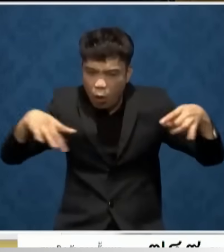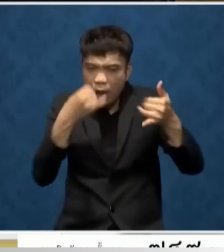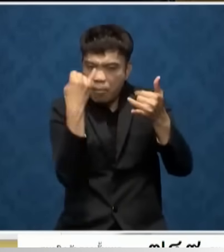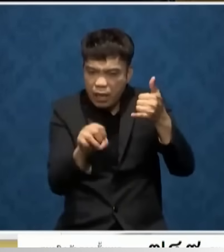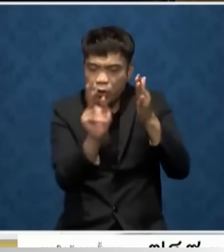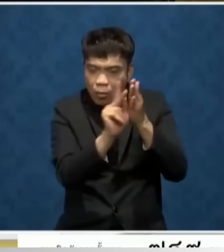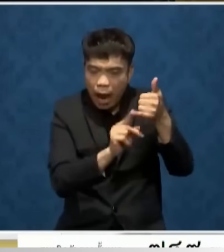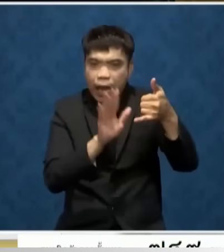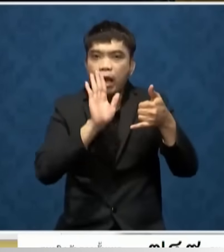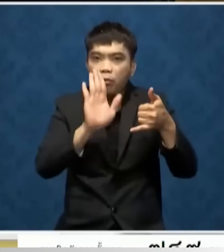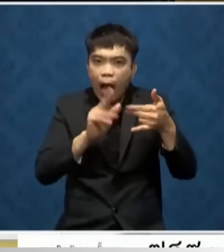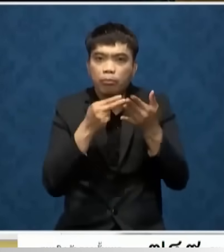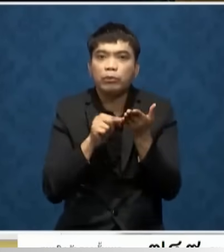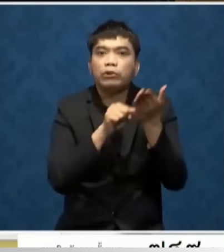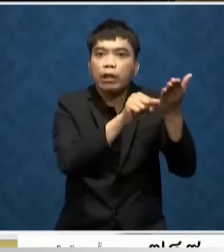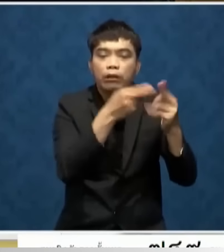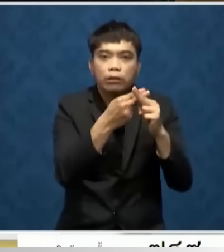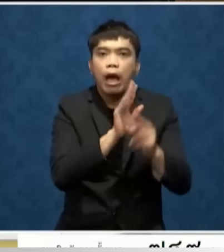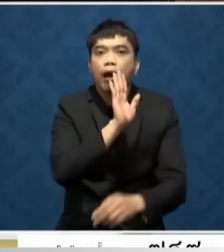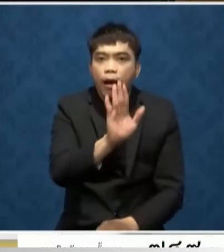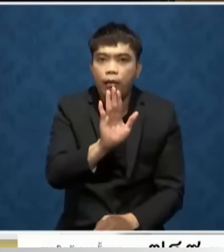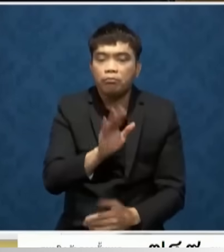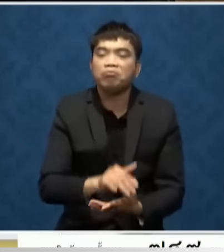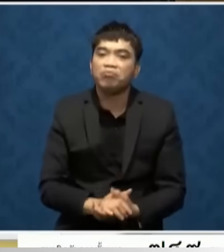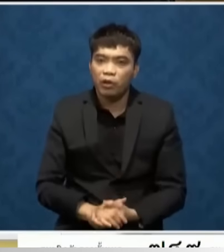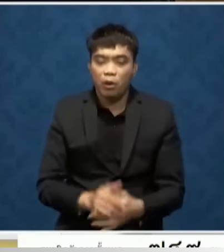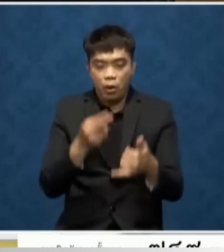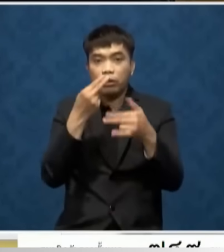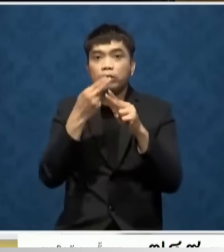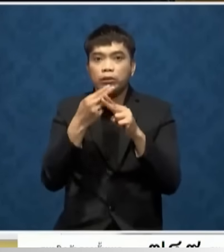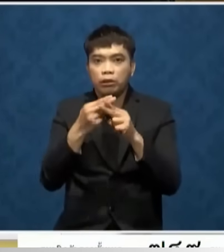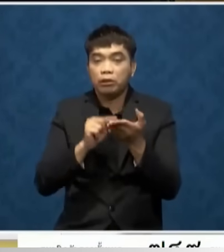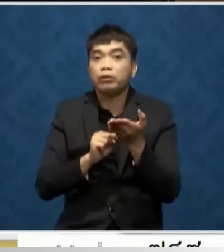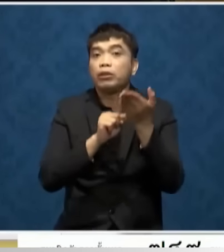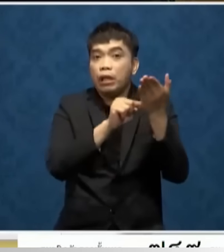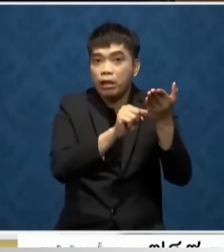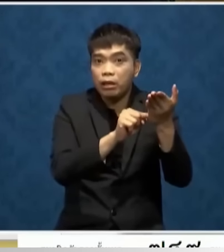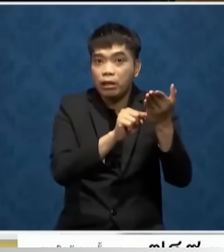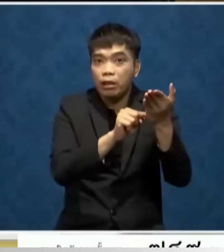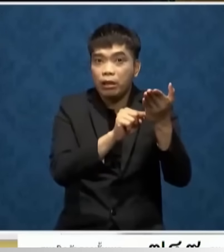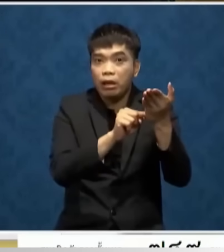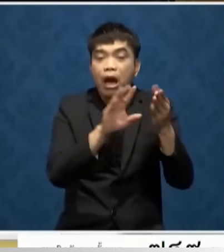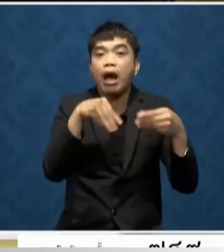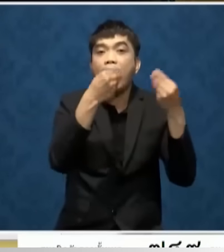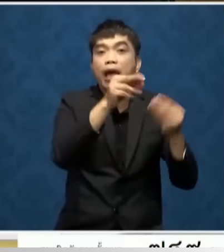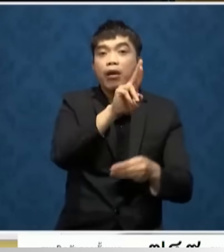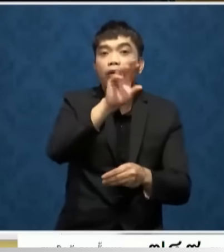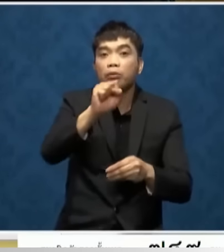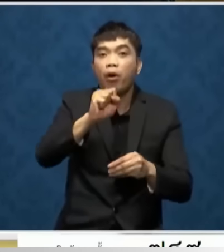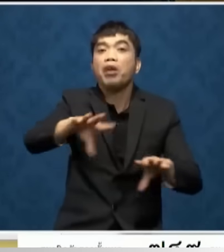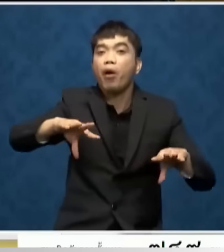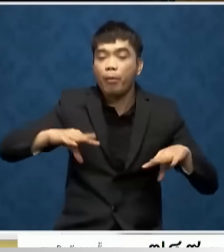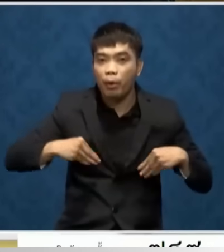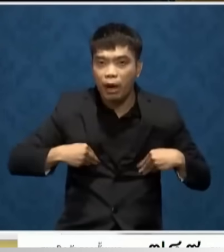จึงมีปัญหาว่าการเสนอชื่อบุคคลผู้นี้เพื่อให้สภาให้ความเห็นชอบนั้น